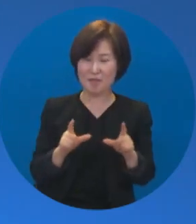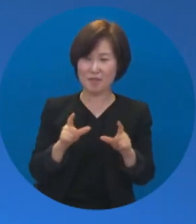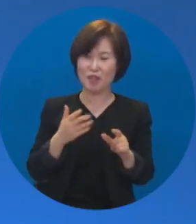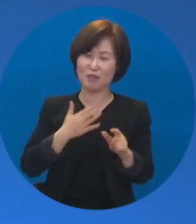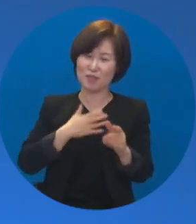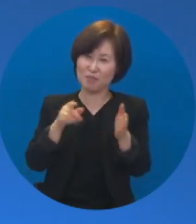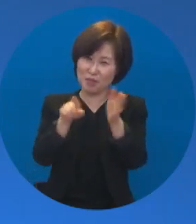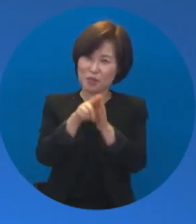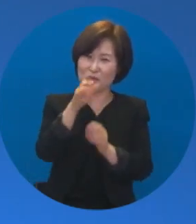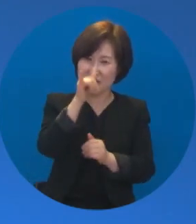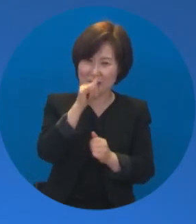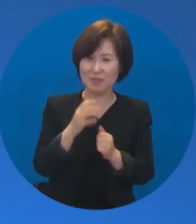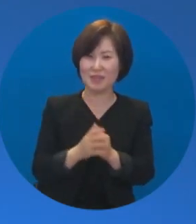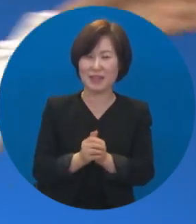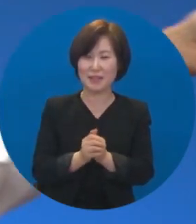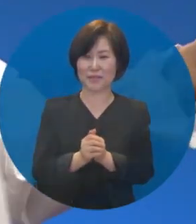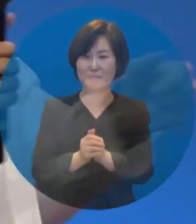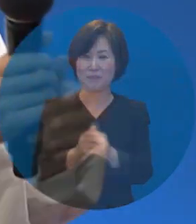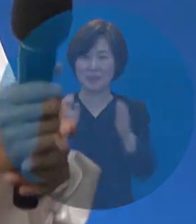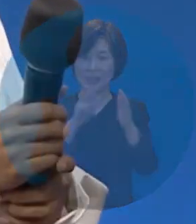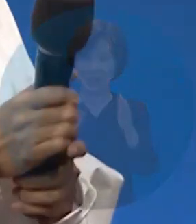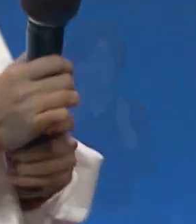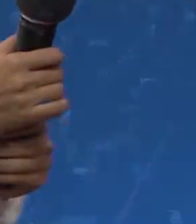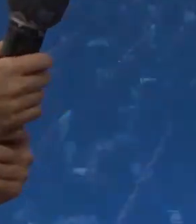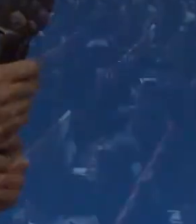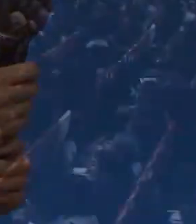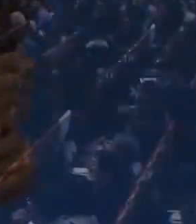믿습니다. 아멘.